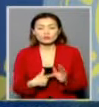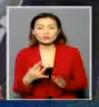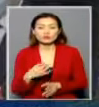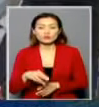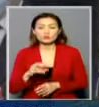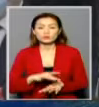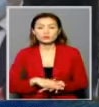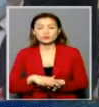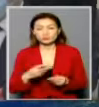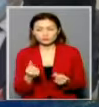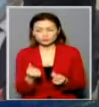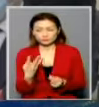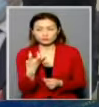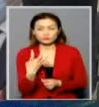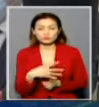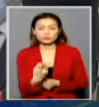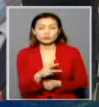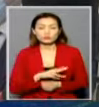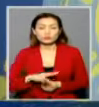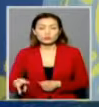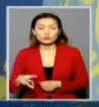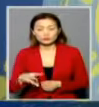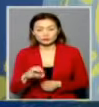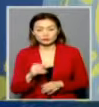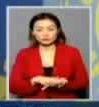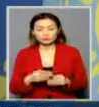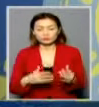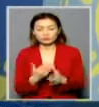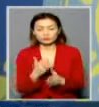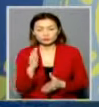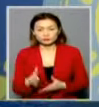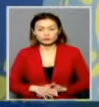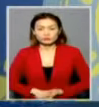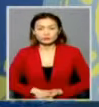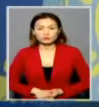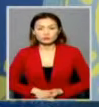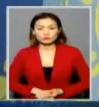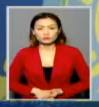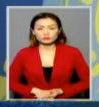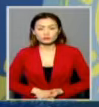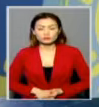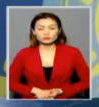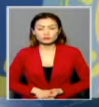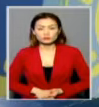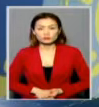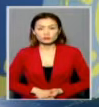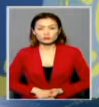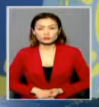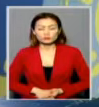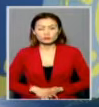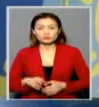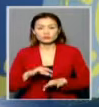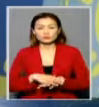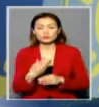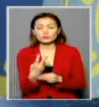миллиард республикалық бюджеттен 441 миллион теңге жергілікті бюджеттен қарастырылмақ. Жаңадан ережеге сәйкес мемлекеттік бюджет қаражат